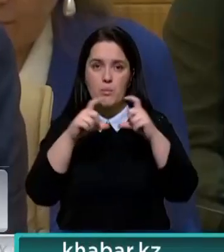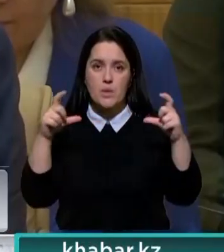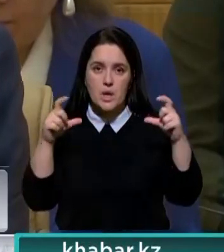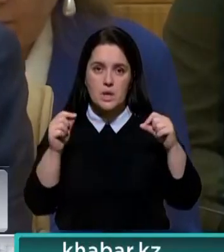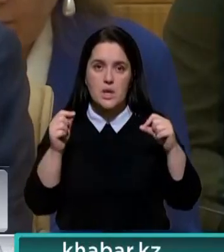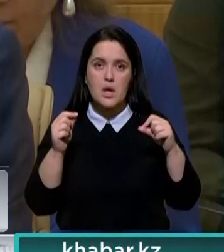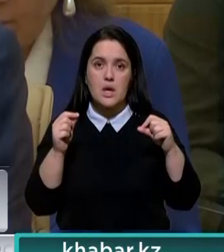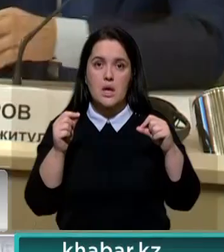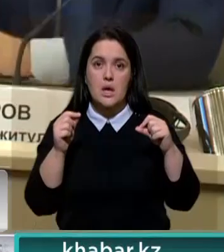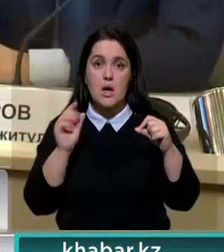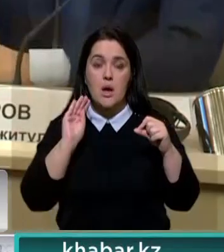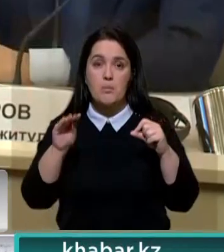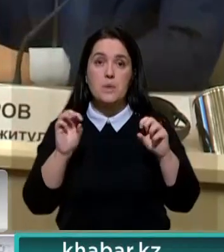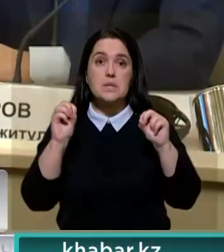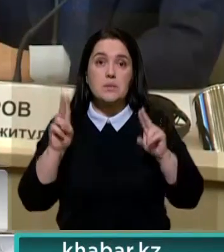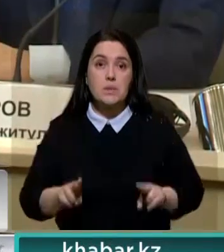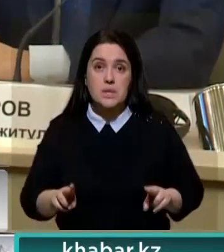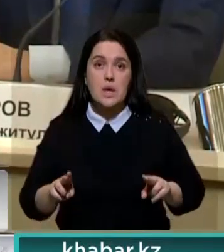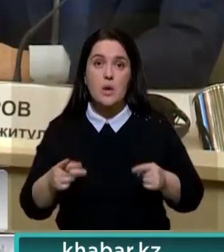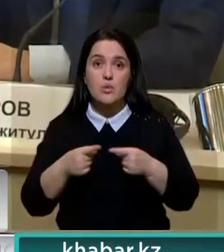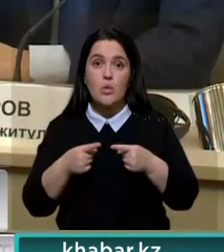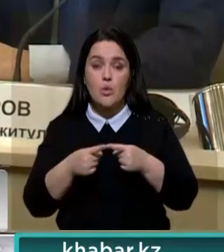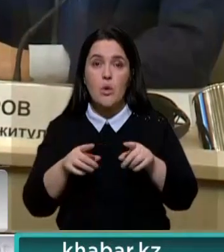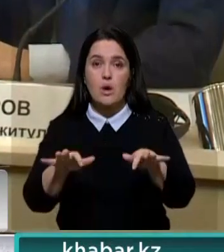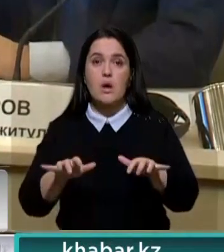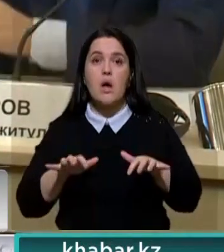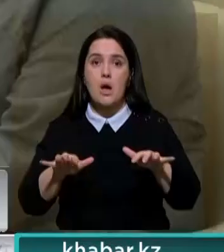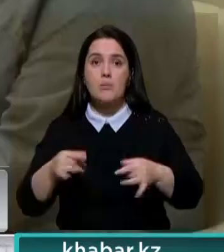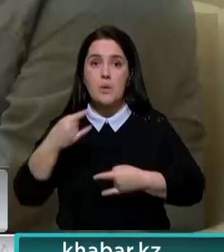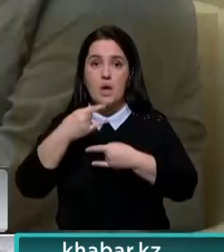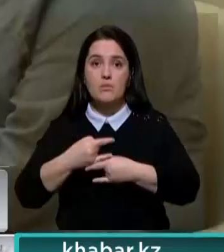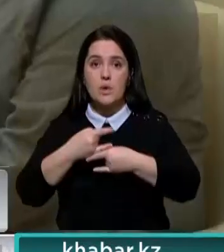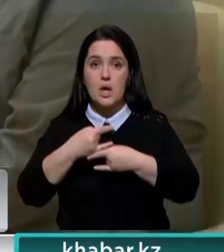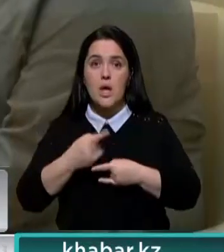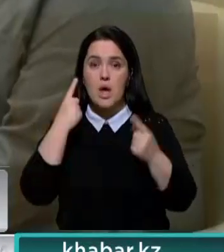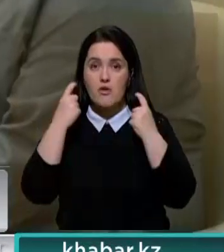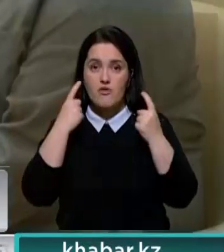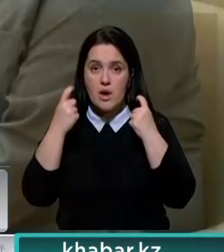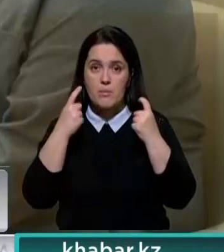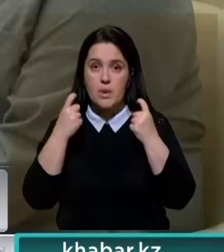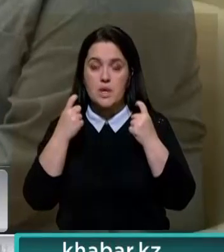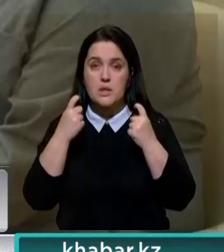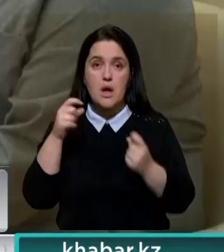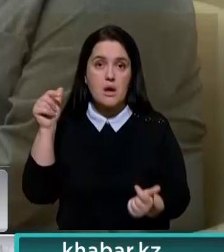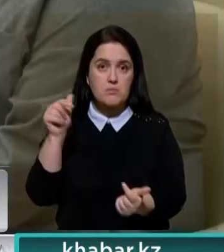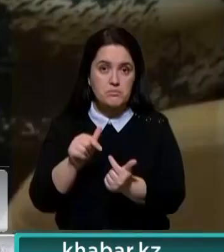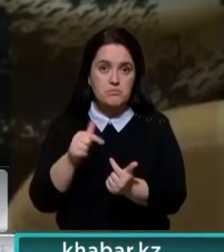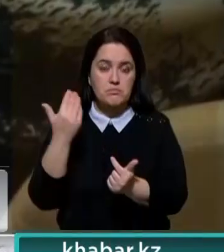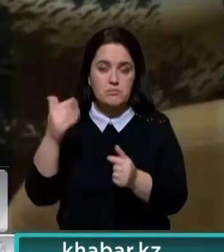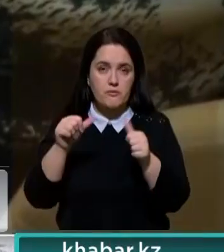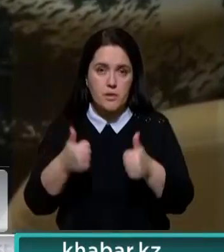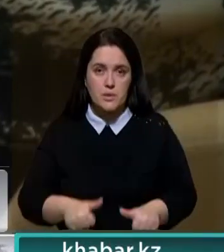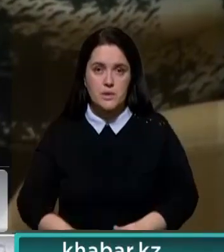применят трафареты. Также практически везде оборудуют специальные уголки. Компьютер с монитором и информацией в